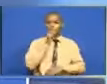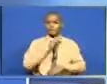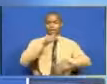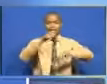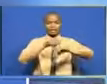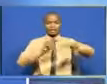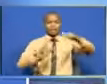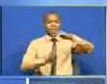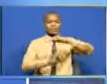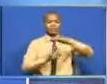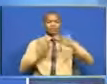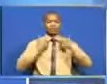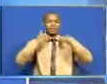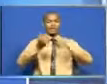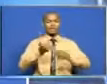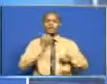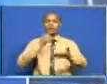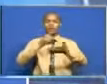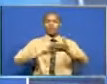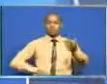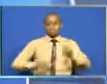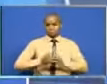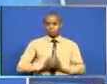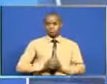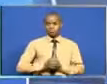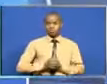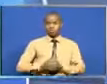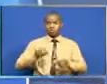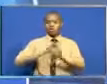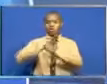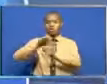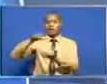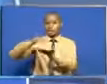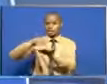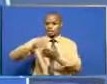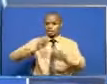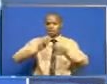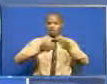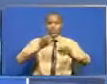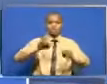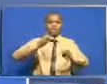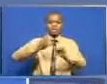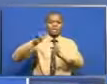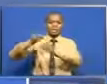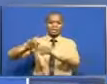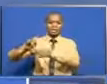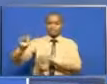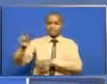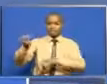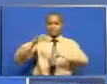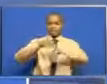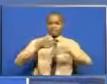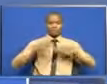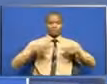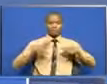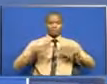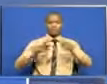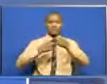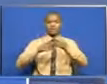Afya ambavyo vinaashiria kwamba visa vya maambukizi ya virusi vya corona vinaendelea kuongezeka hapa nchini, huku watu